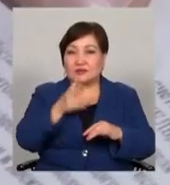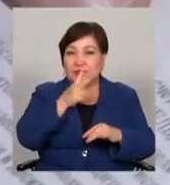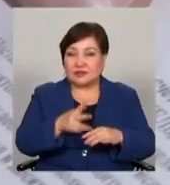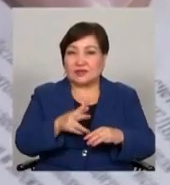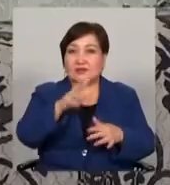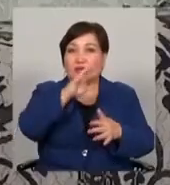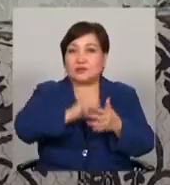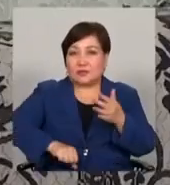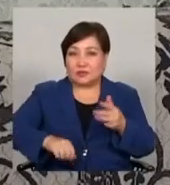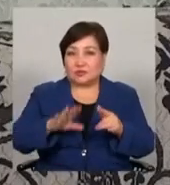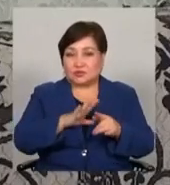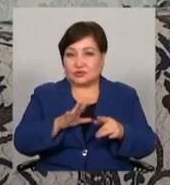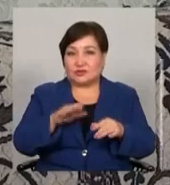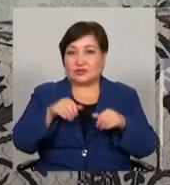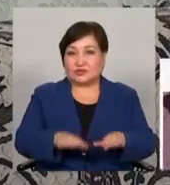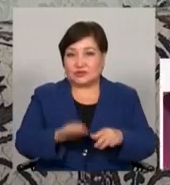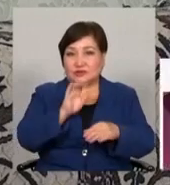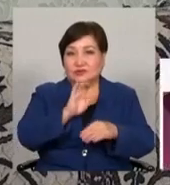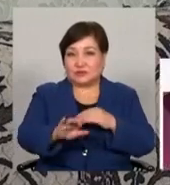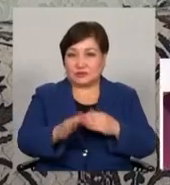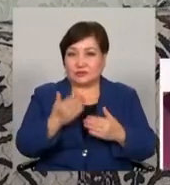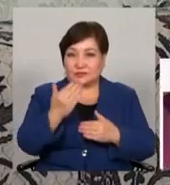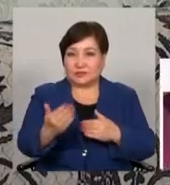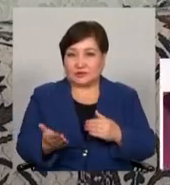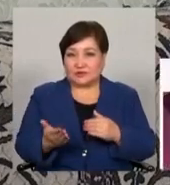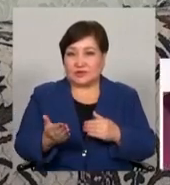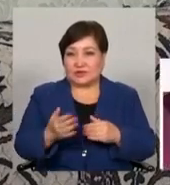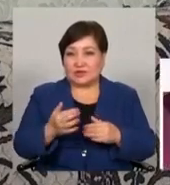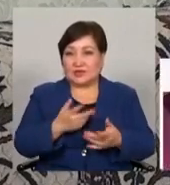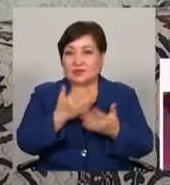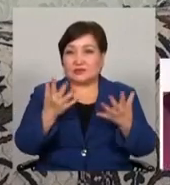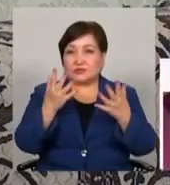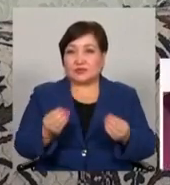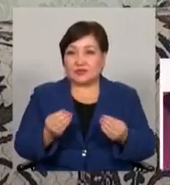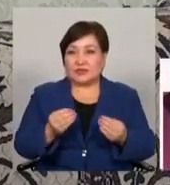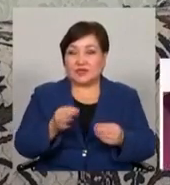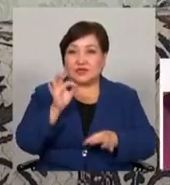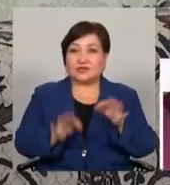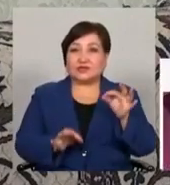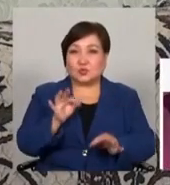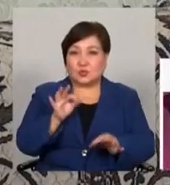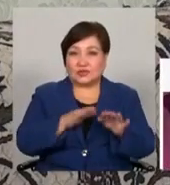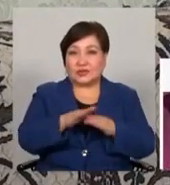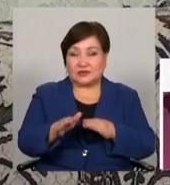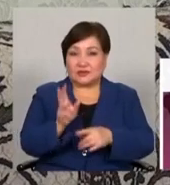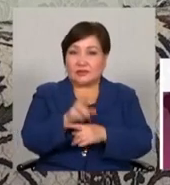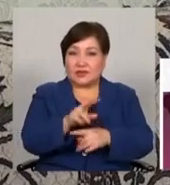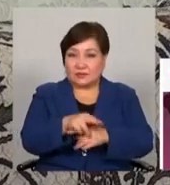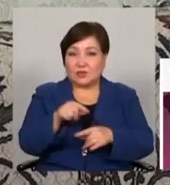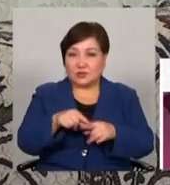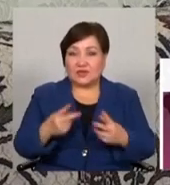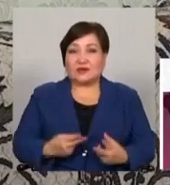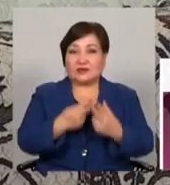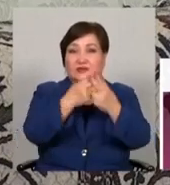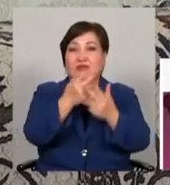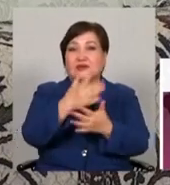парағын жіберіпті. Сол бір-екі күнде суда исполнительге барып, осы Астана қаласында адрес бойынша. Соған барғанда сол